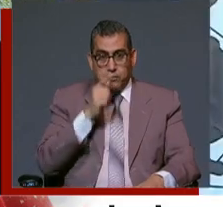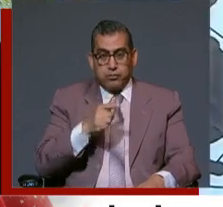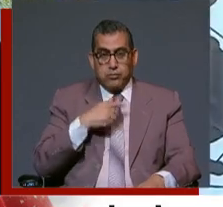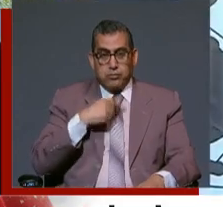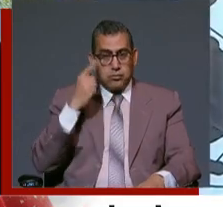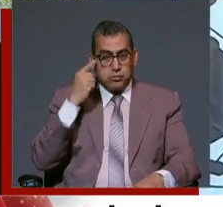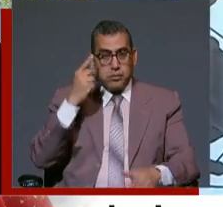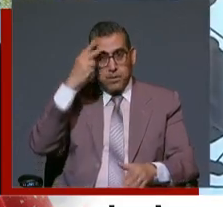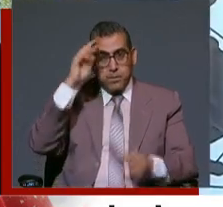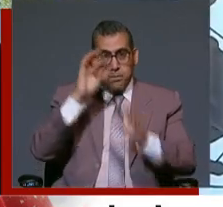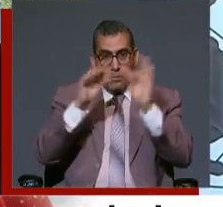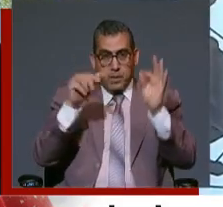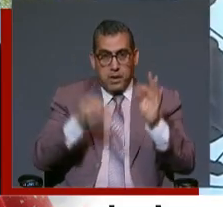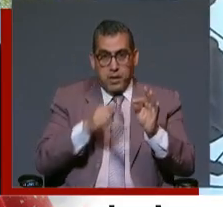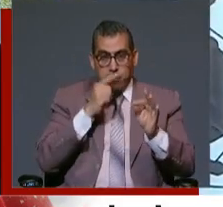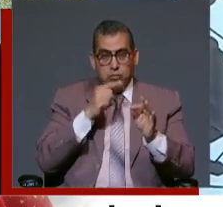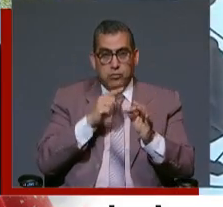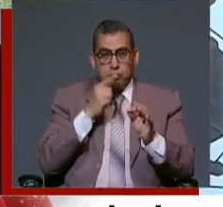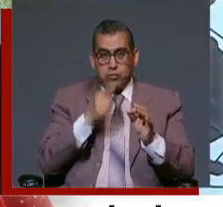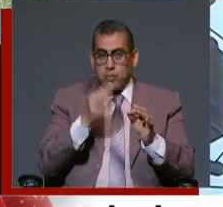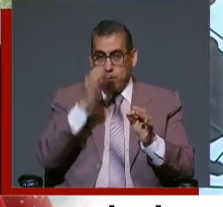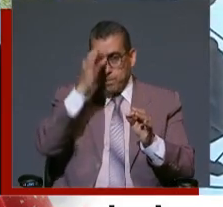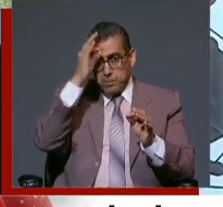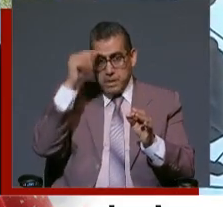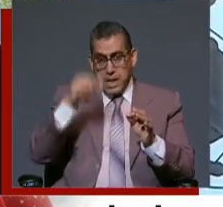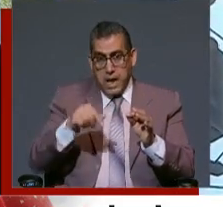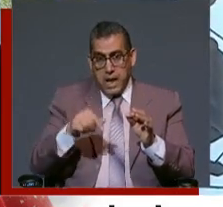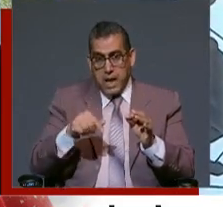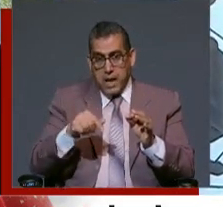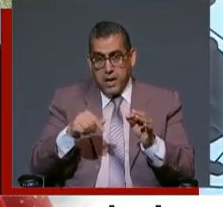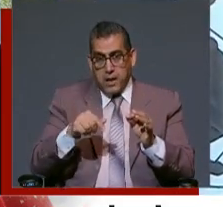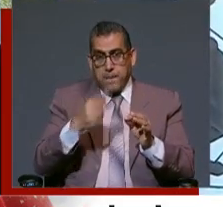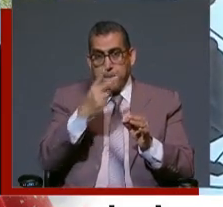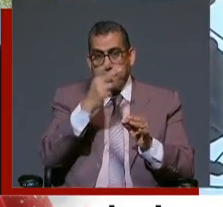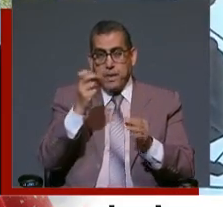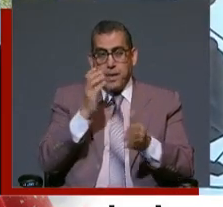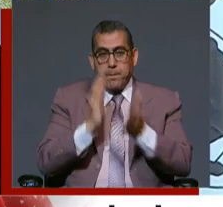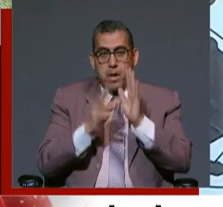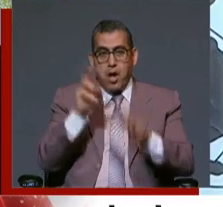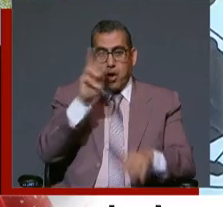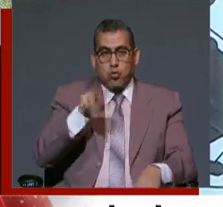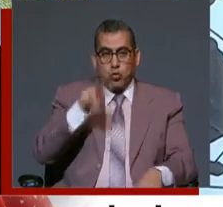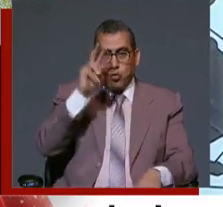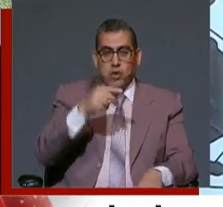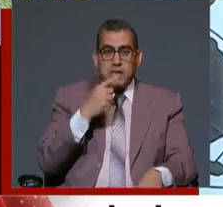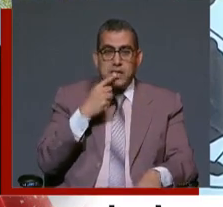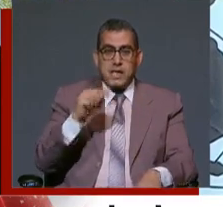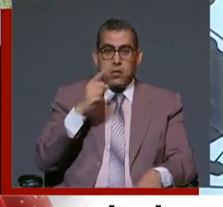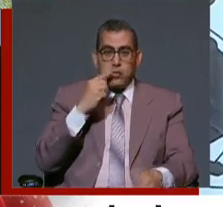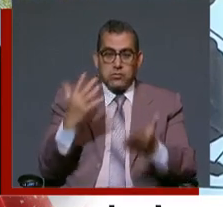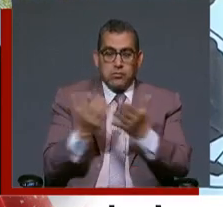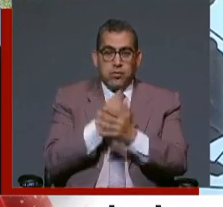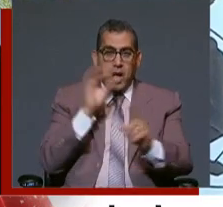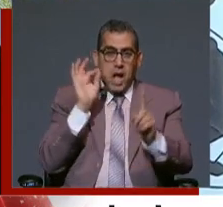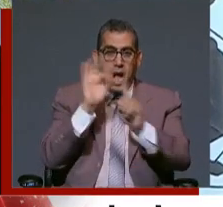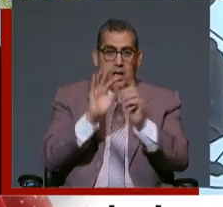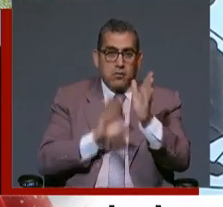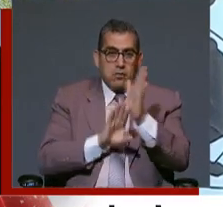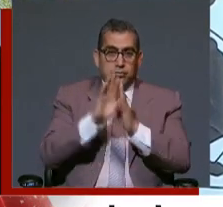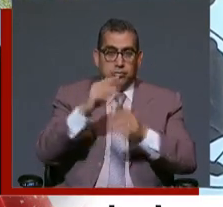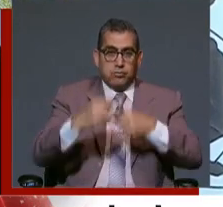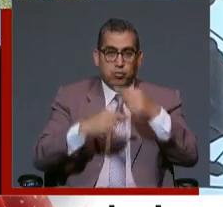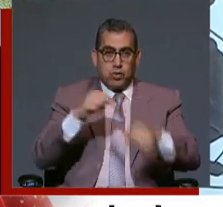على سبيل المثال للحصر 200 مليار دولار سنوياً لتحقيق أهداف التنمية